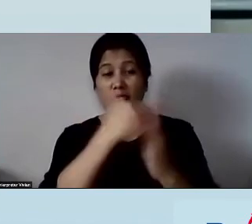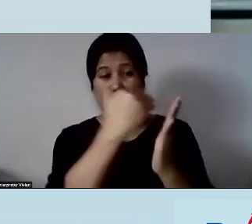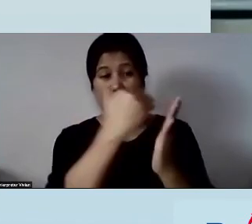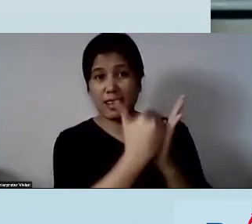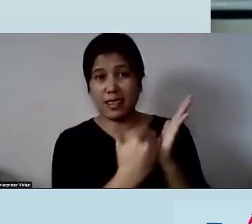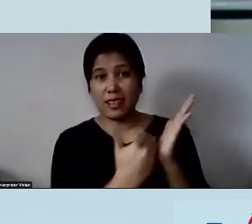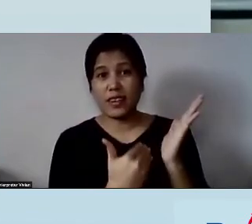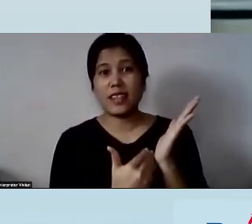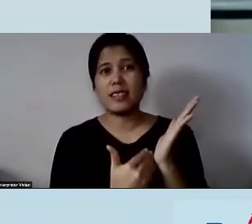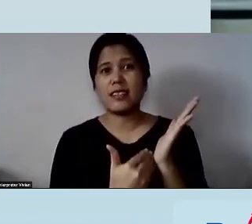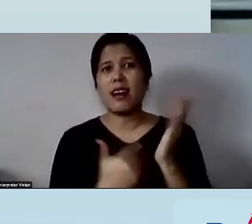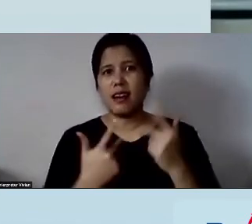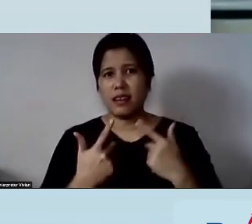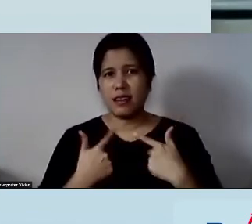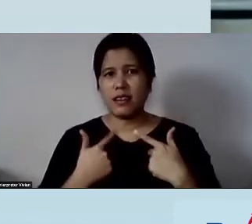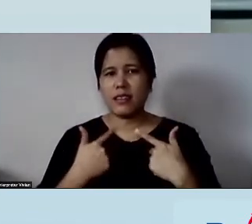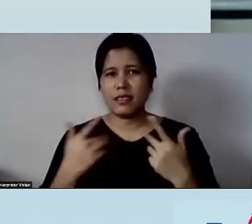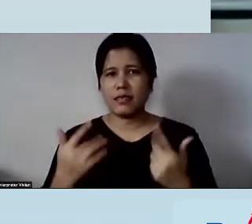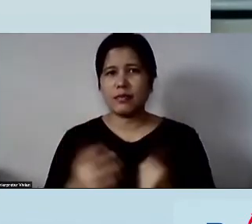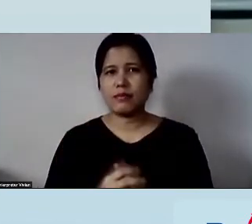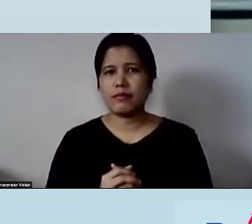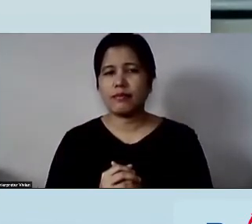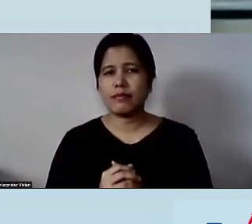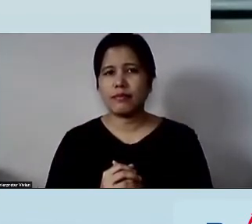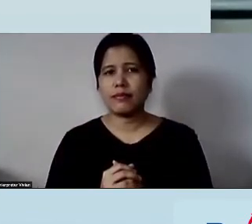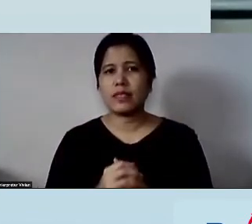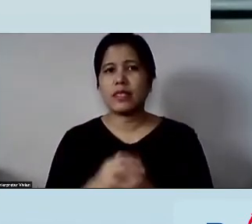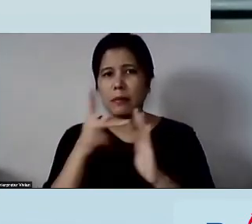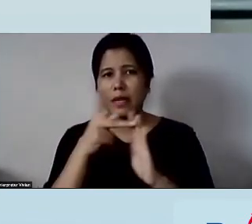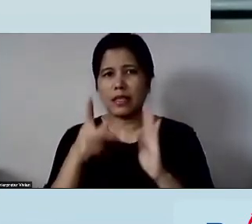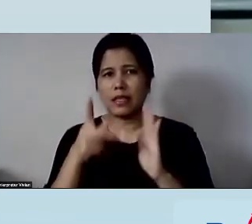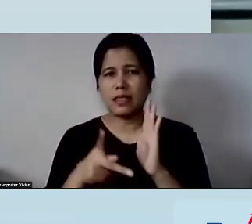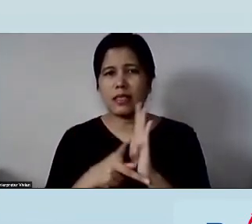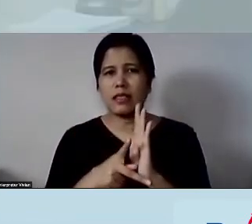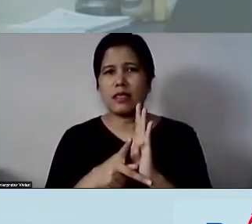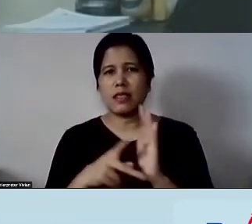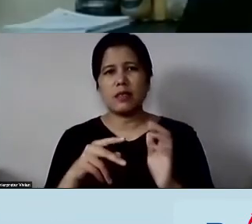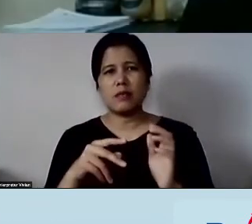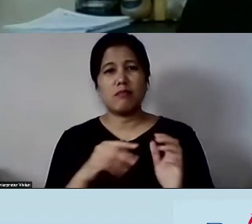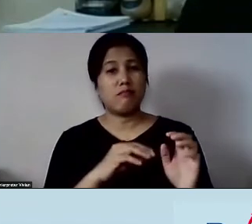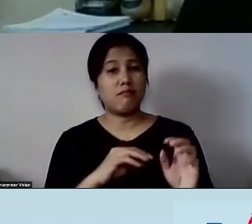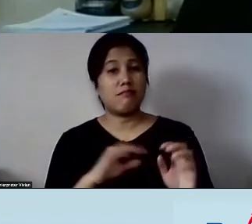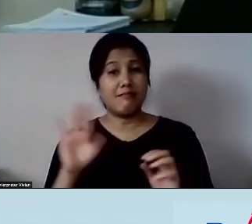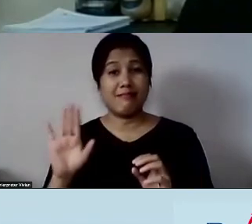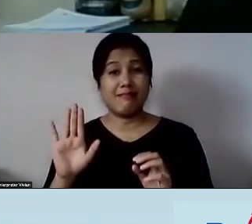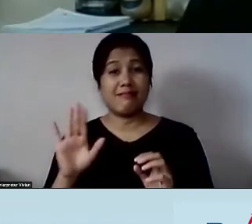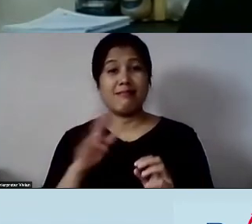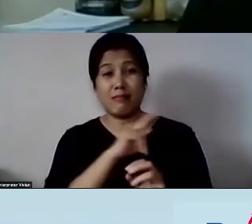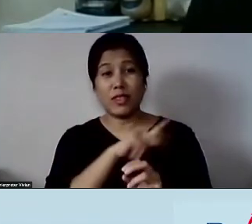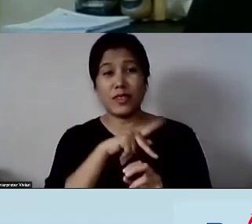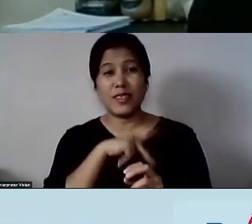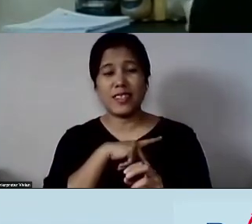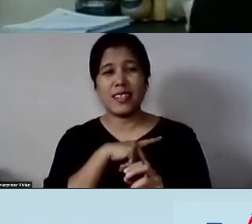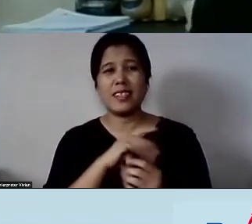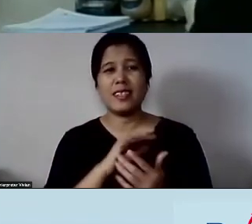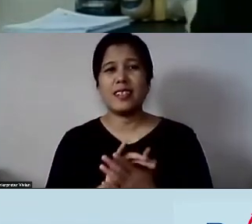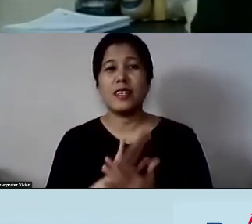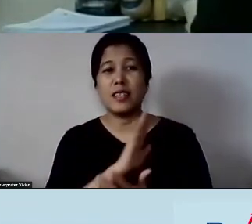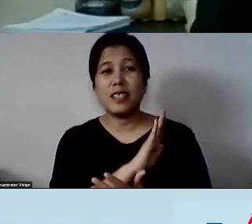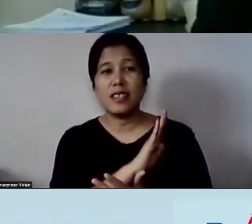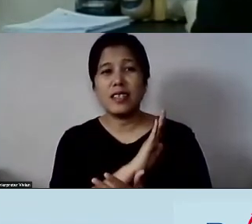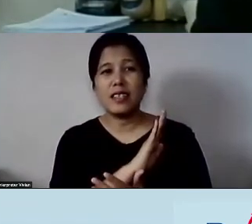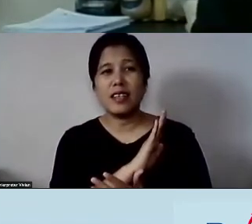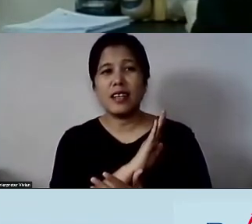our existing policy. And ako personally, kinokondem ko rin yun kasi mali talaga